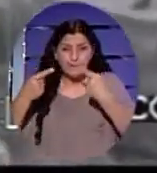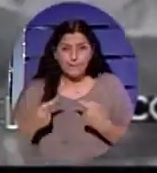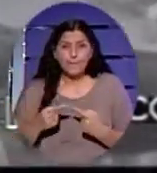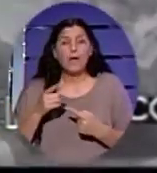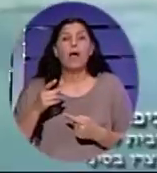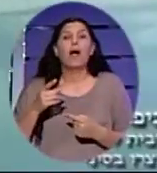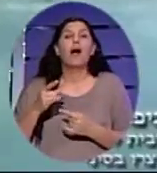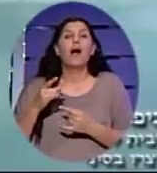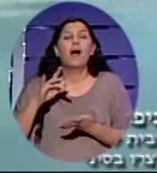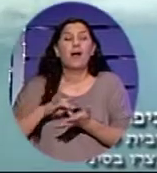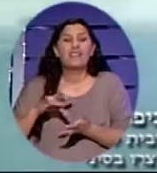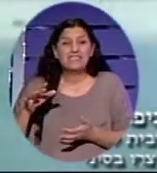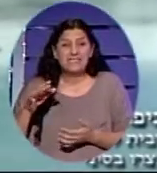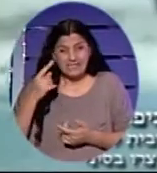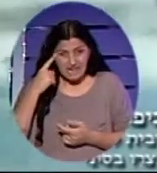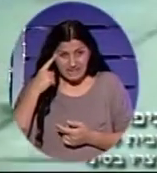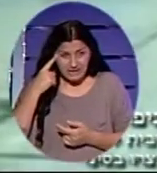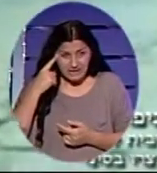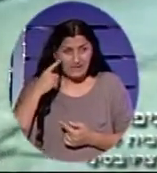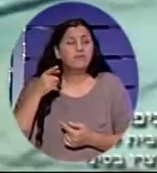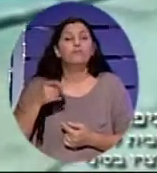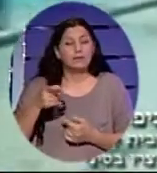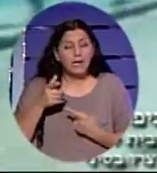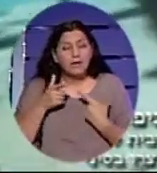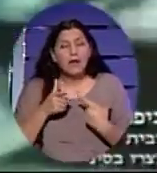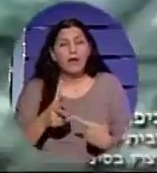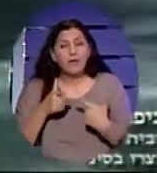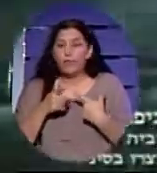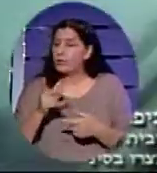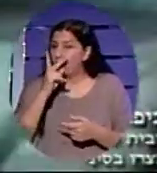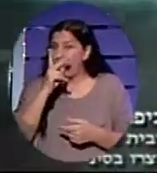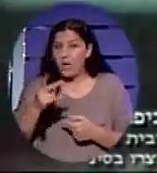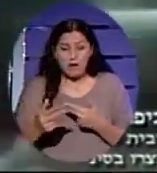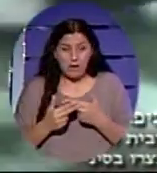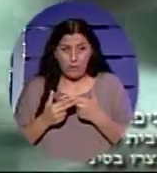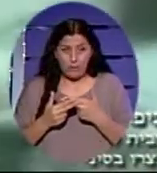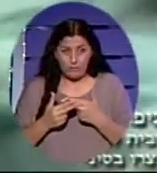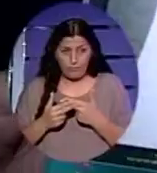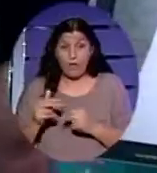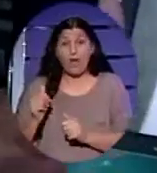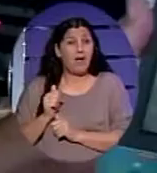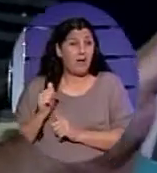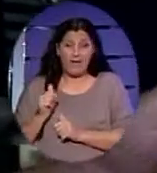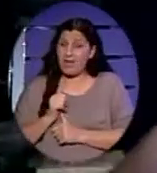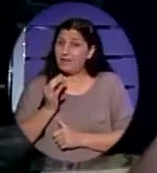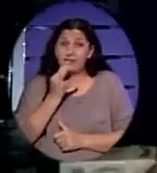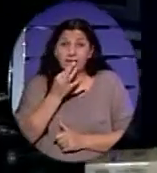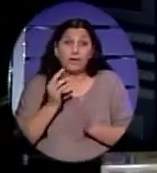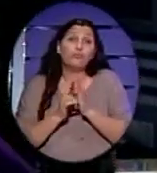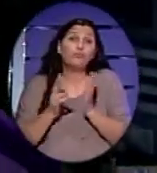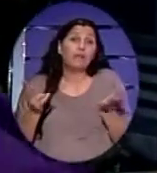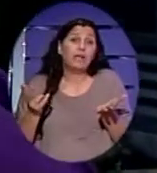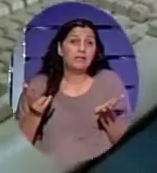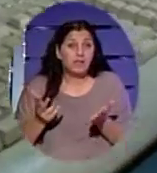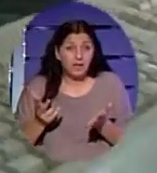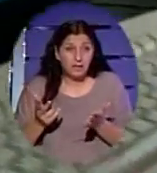החווה הסינית, פריצת הדרך למוצב בודפסט, הם רק חלק מהקרבות אותם ראה רמי מקרוב, כחייל פשוט וצעיר רק בן